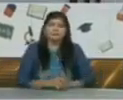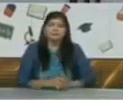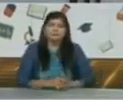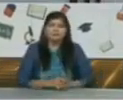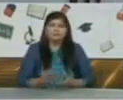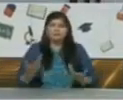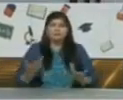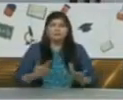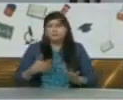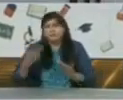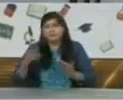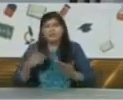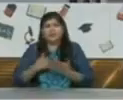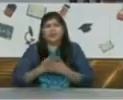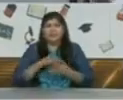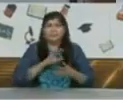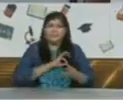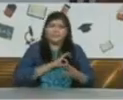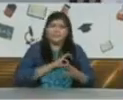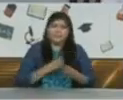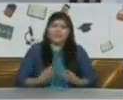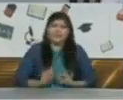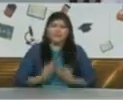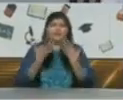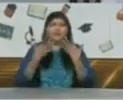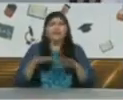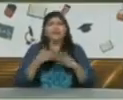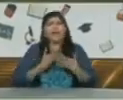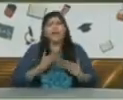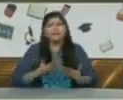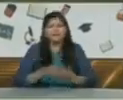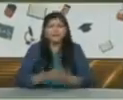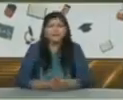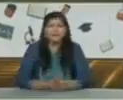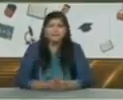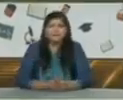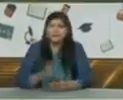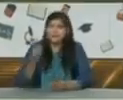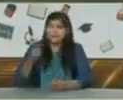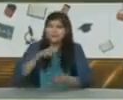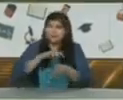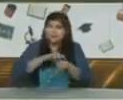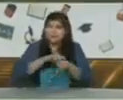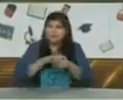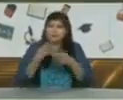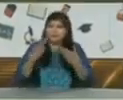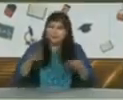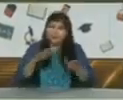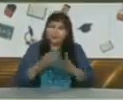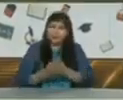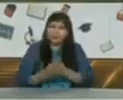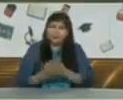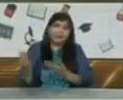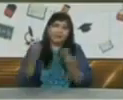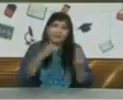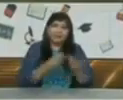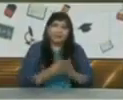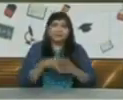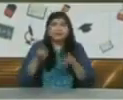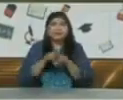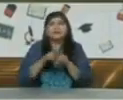पता नहीं क्या कारण है, लेकिन मेरा मन प्रफुल्लित हो जाता है। जब आप खाली समय अर्न करते हैं तो